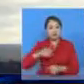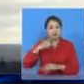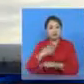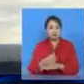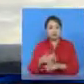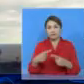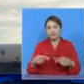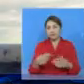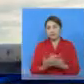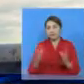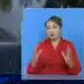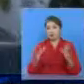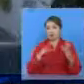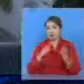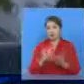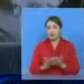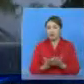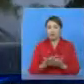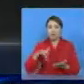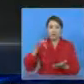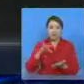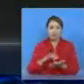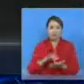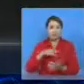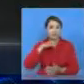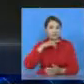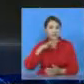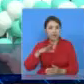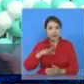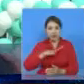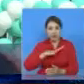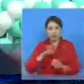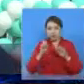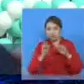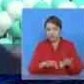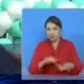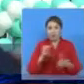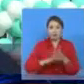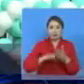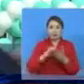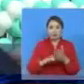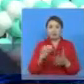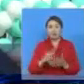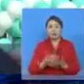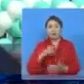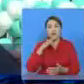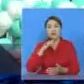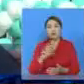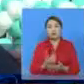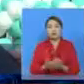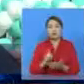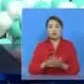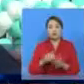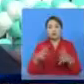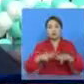бар. Күтіп ұстау бар қаланың көптеген назары білдіріп жүрген қоқыс мәселе, көгалдыру мәселесін оны енді